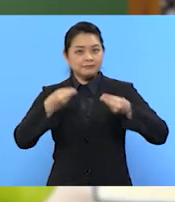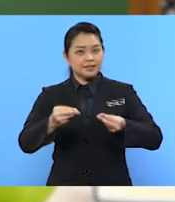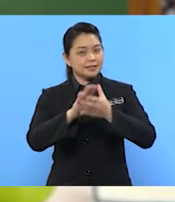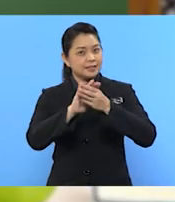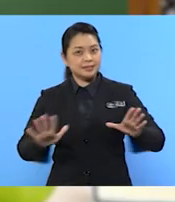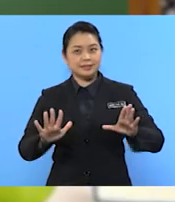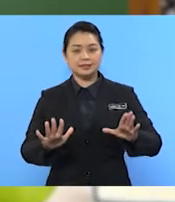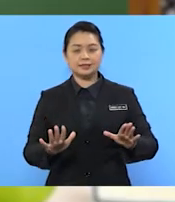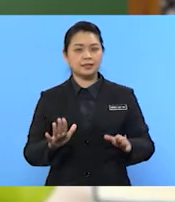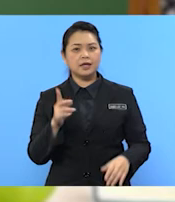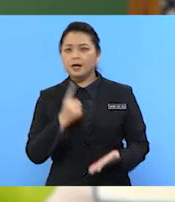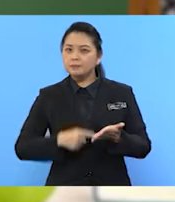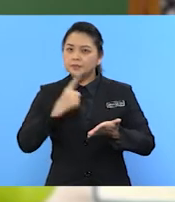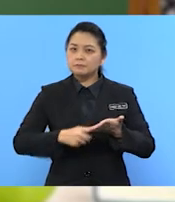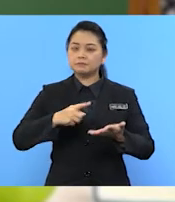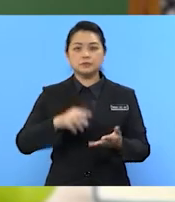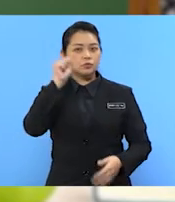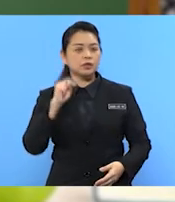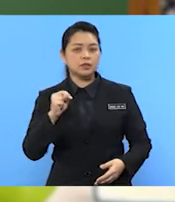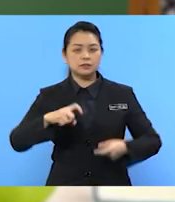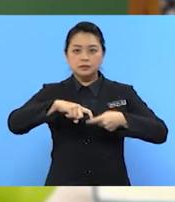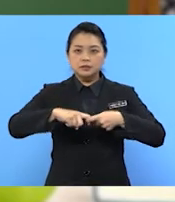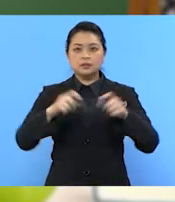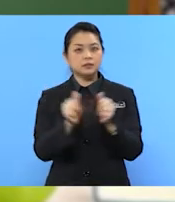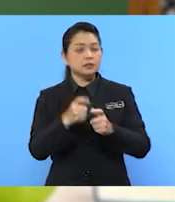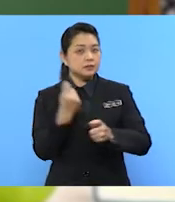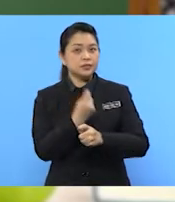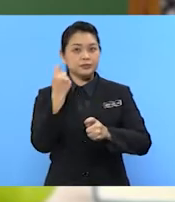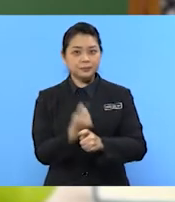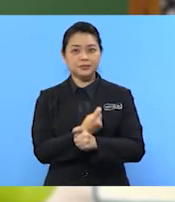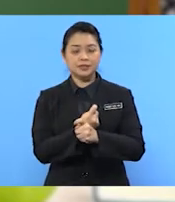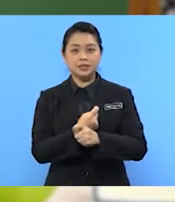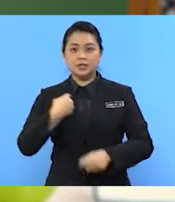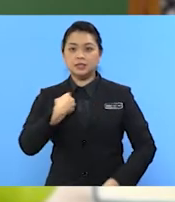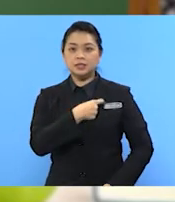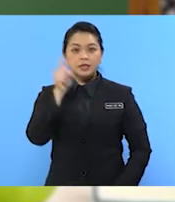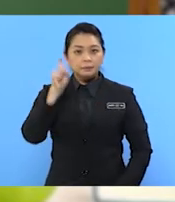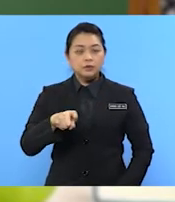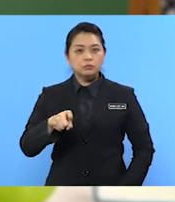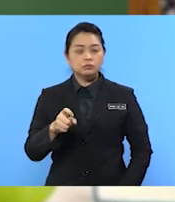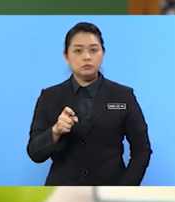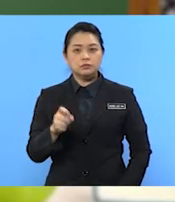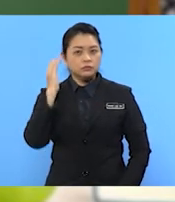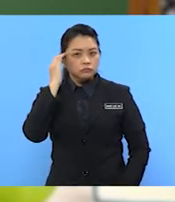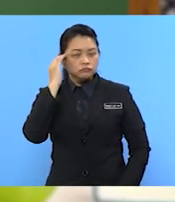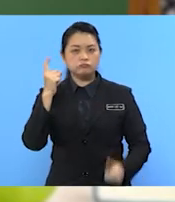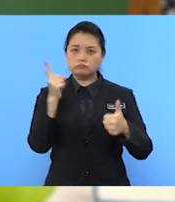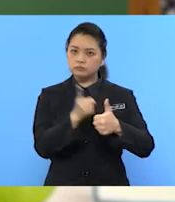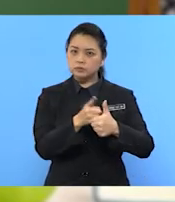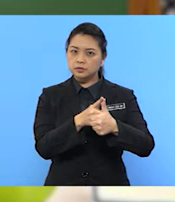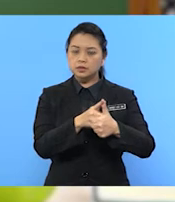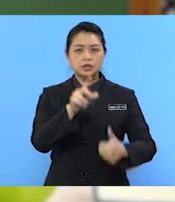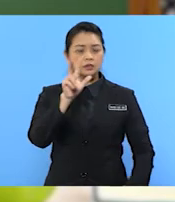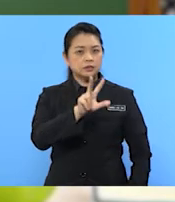Bagi menyelesaikan sebarang soalan berkaitan dengan nisbah trigonometri, kita perlu menguasai yang pertama